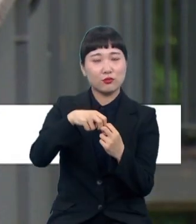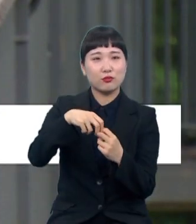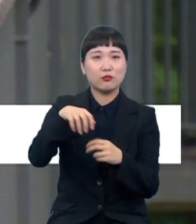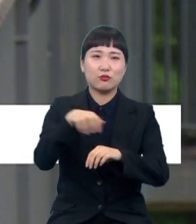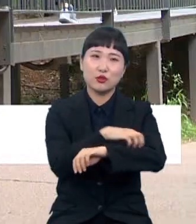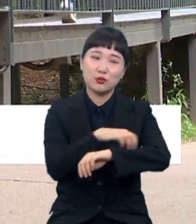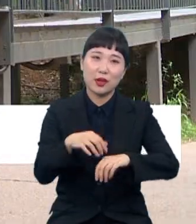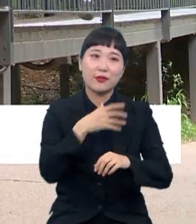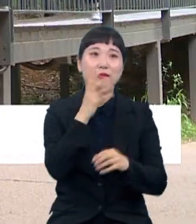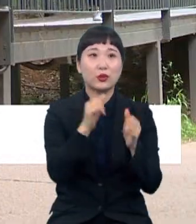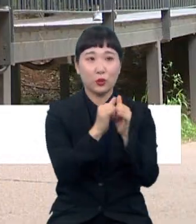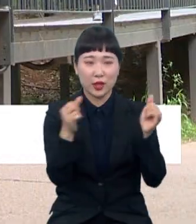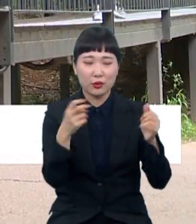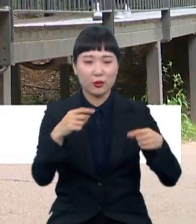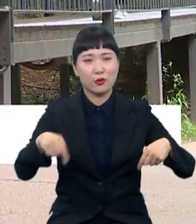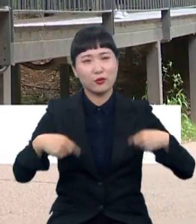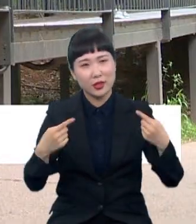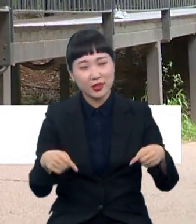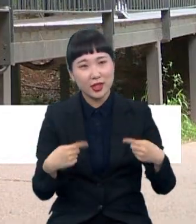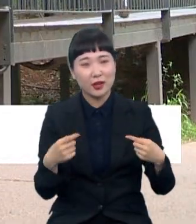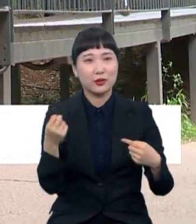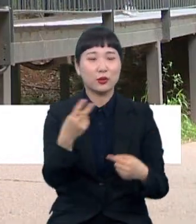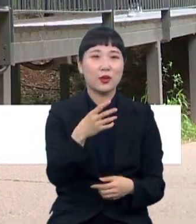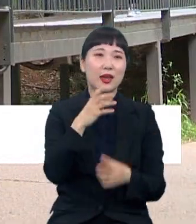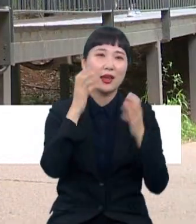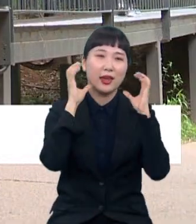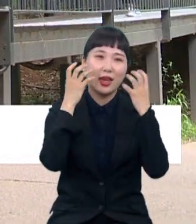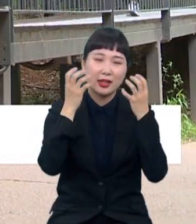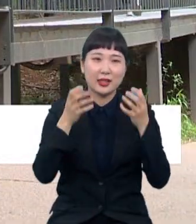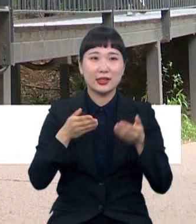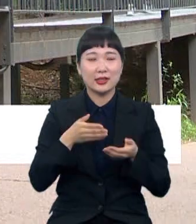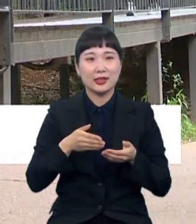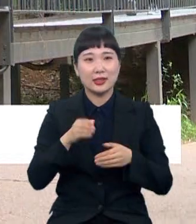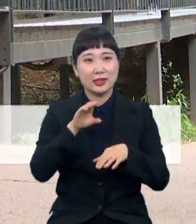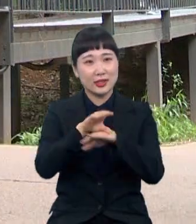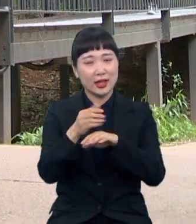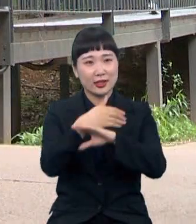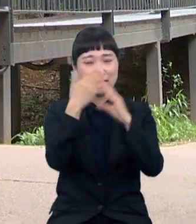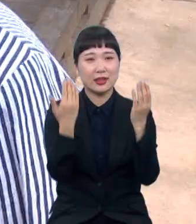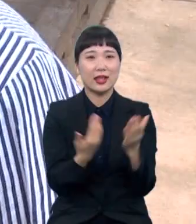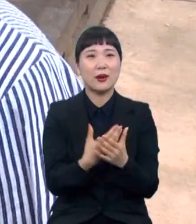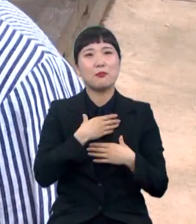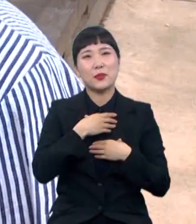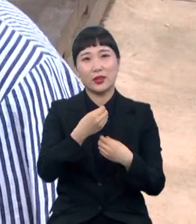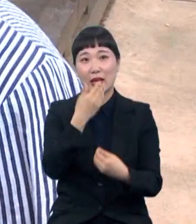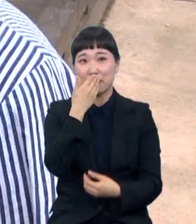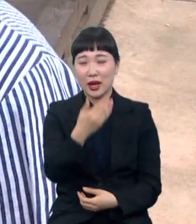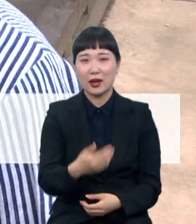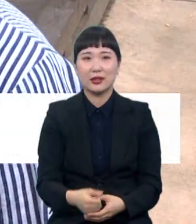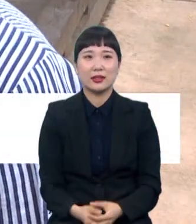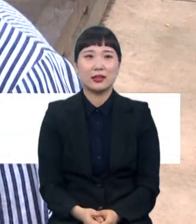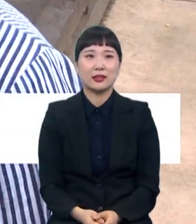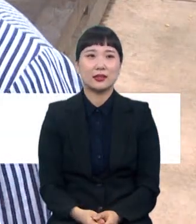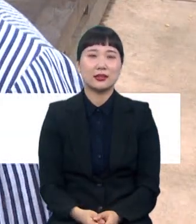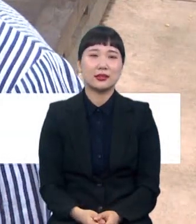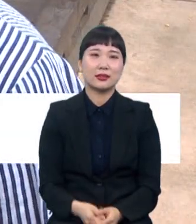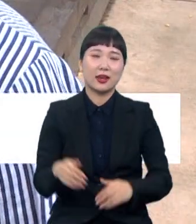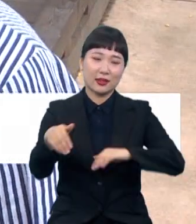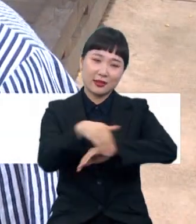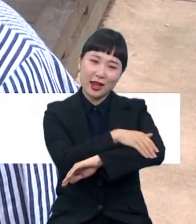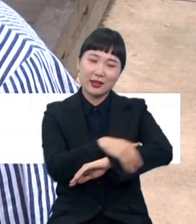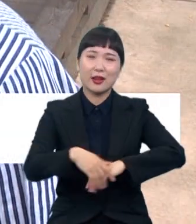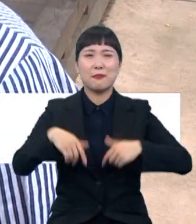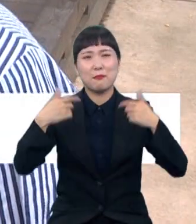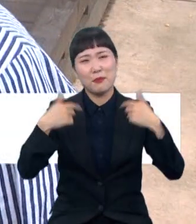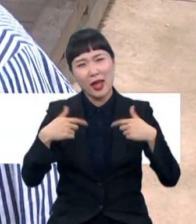어르신들은 물론이고 휠체어나 유모차도 편하게 다닐 수 있도록 설계됐습니다. 다니는 건 매일 다니고 산책 겸 아침에